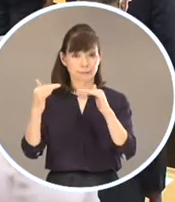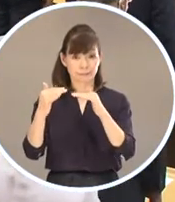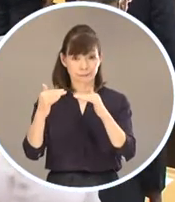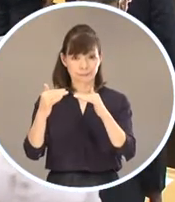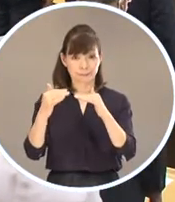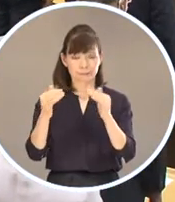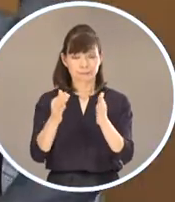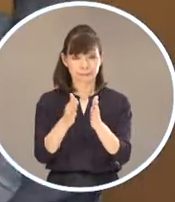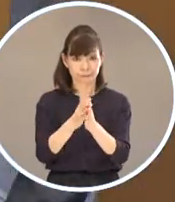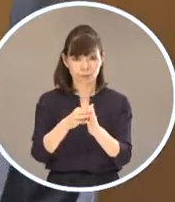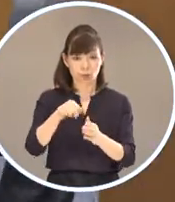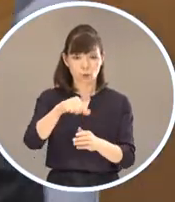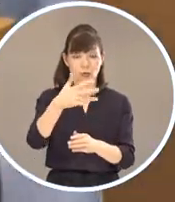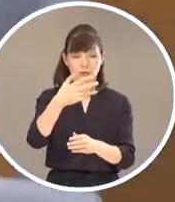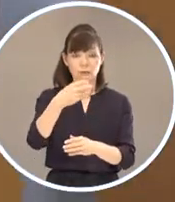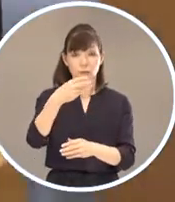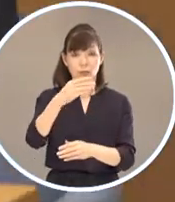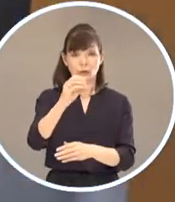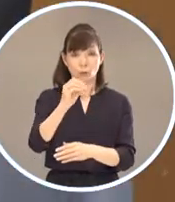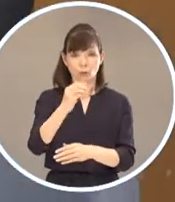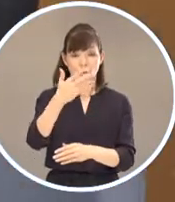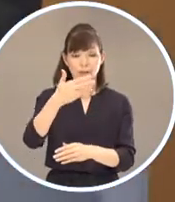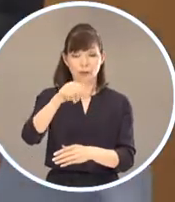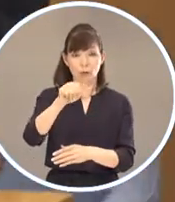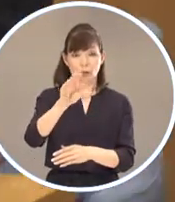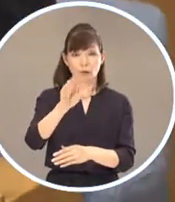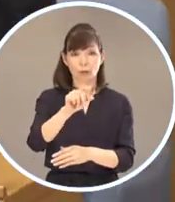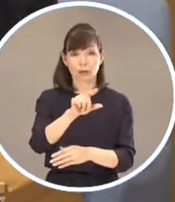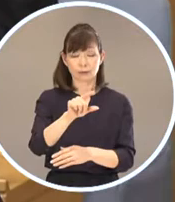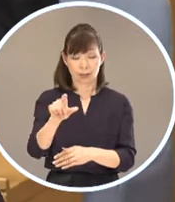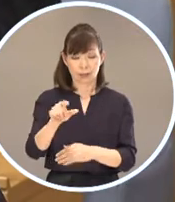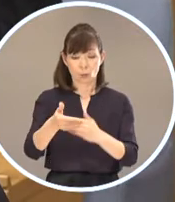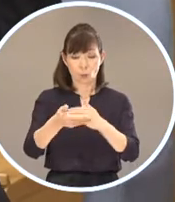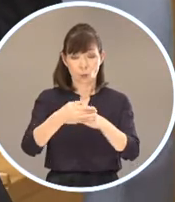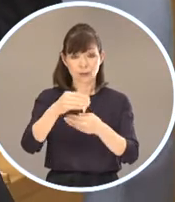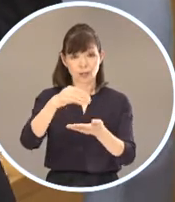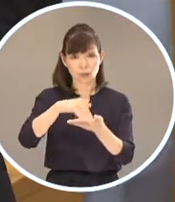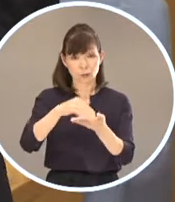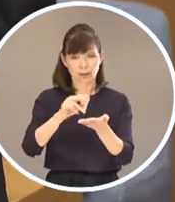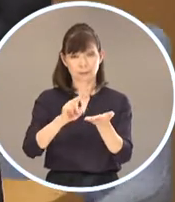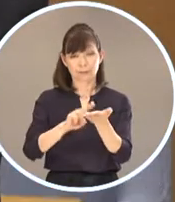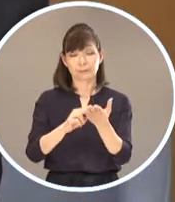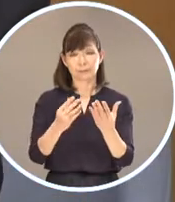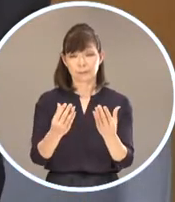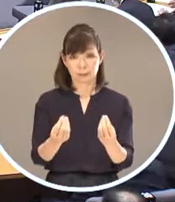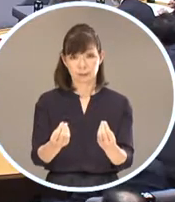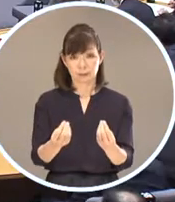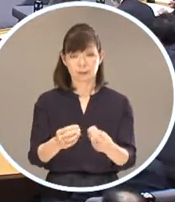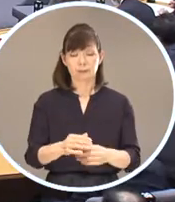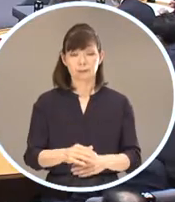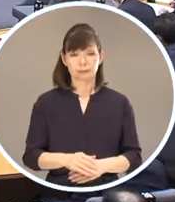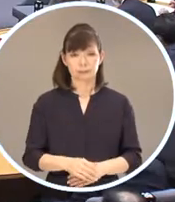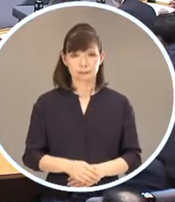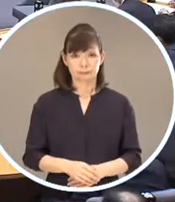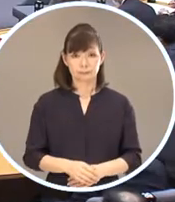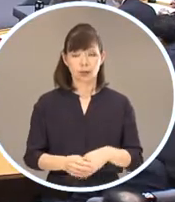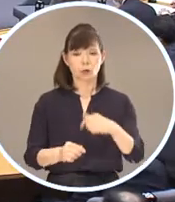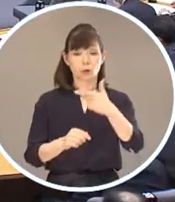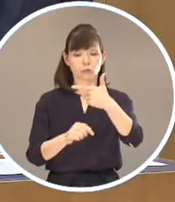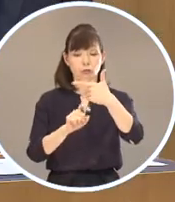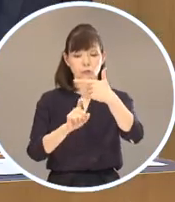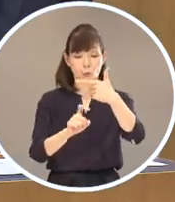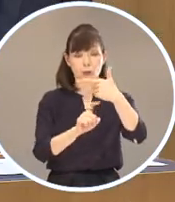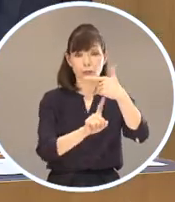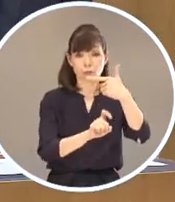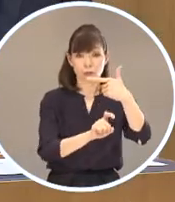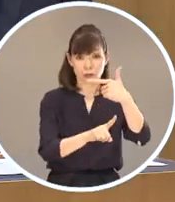総額583億8500万円の補正予算案を可決しました。6月10